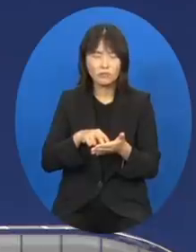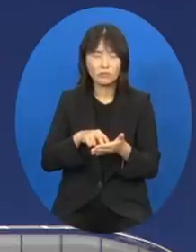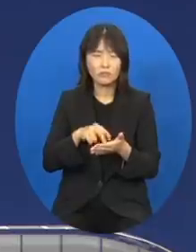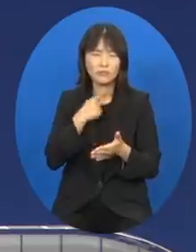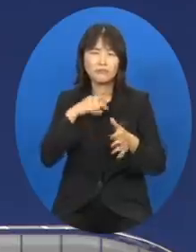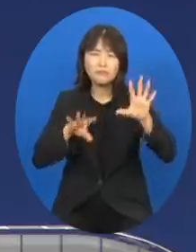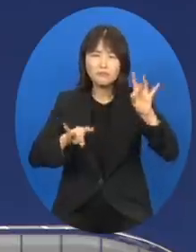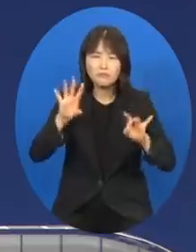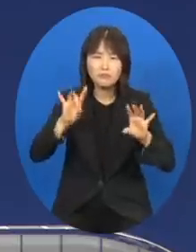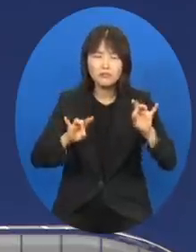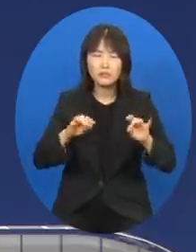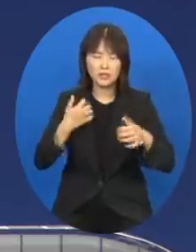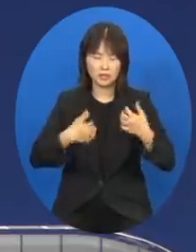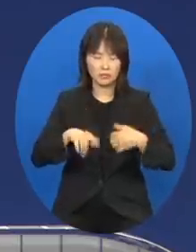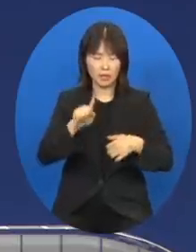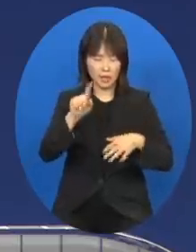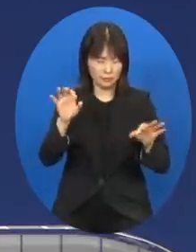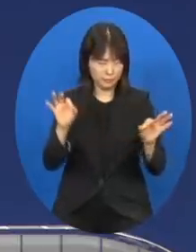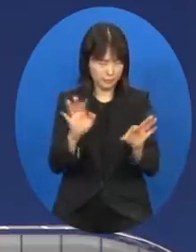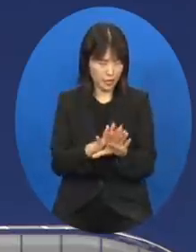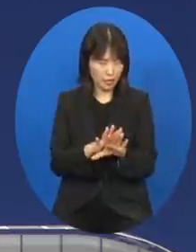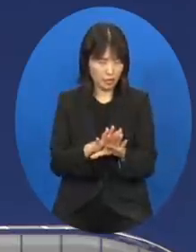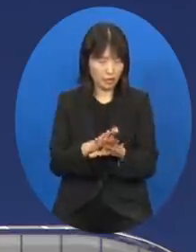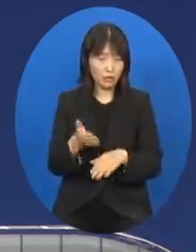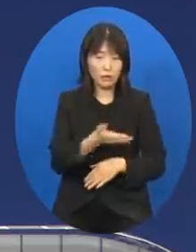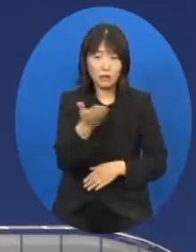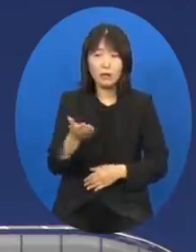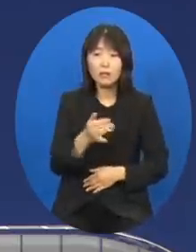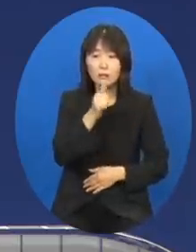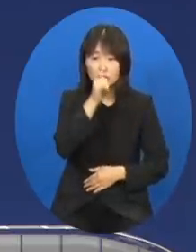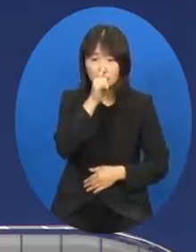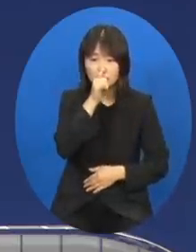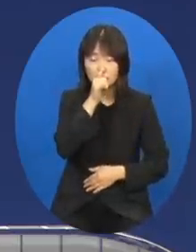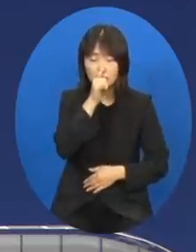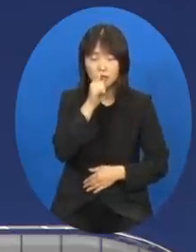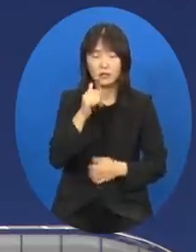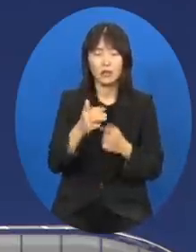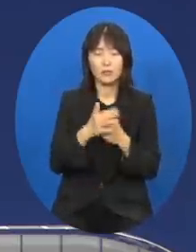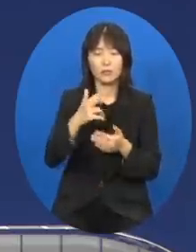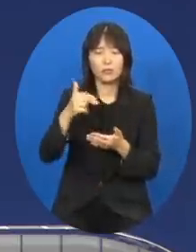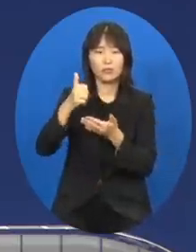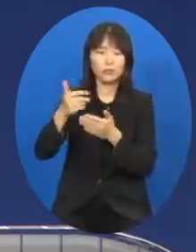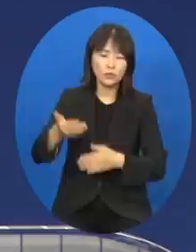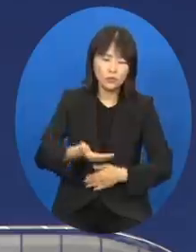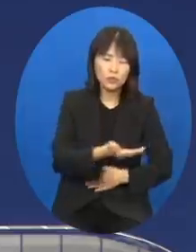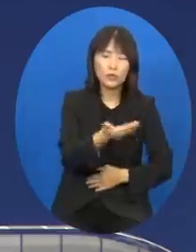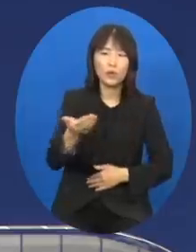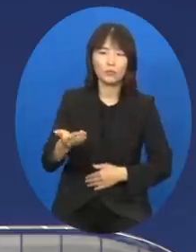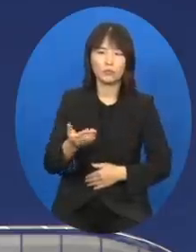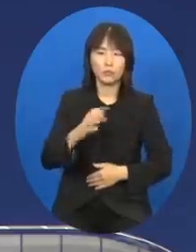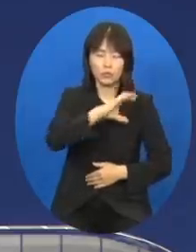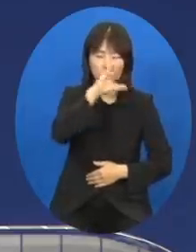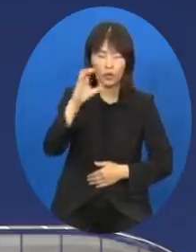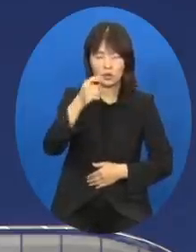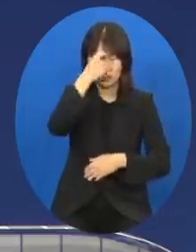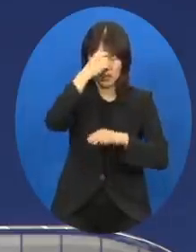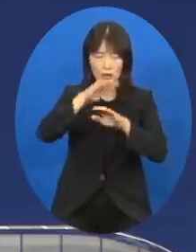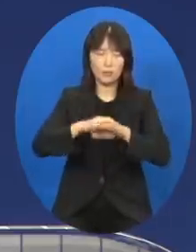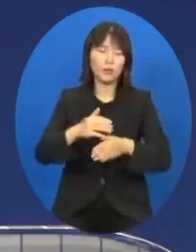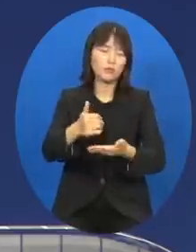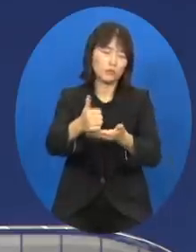분 있으십니까? 그래서 주님은 여러분을 성탄절 예배에 초청하는